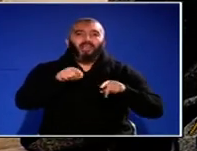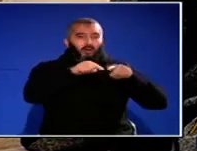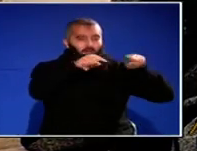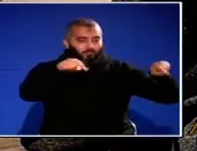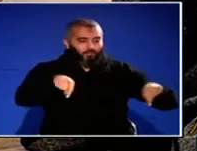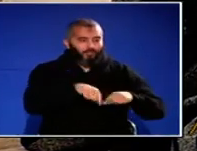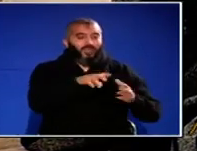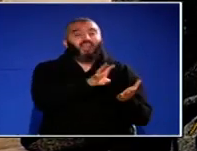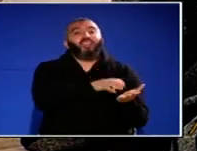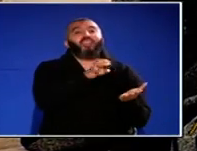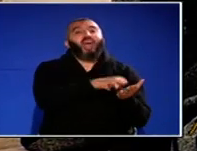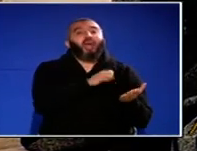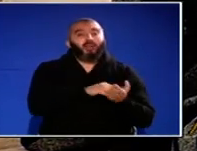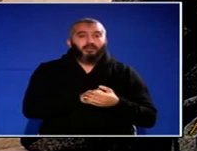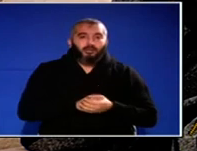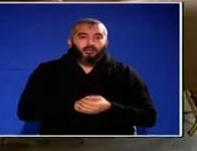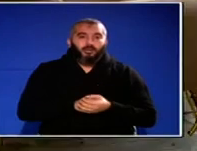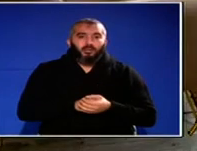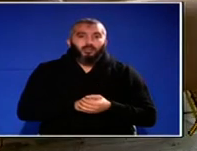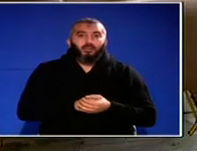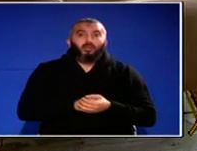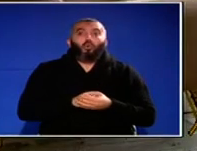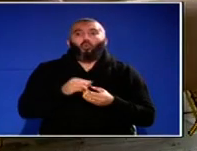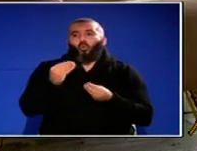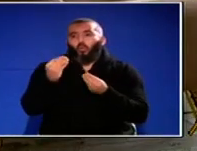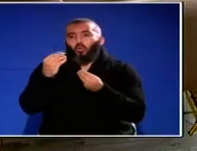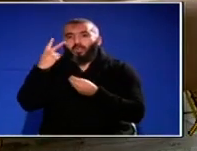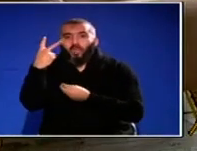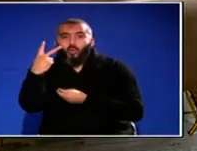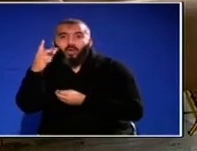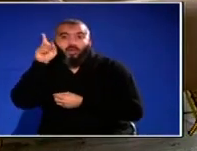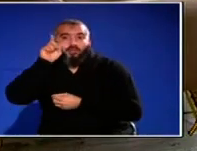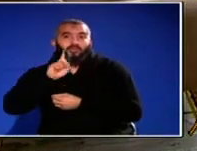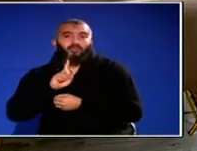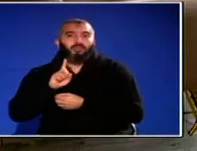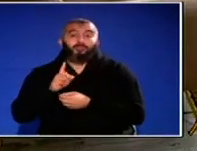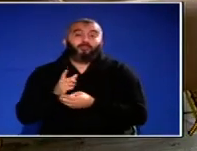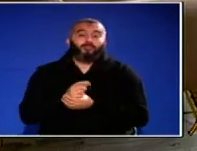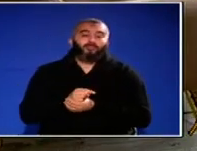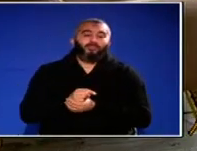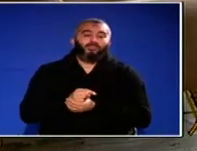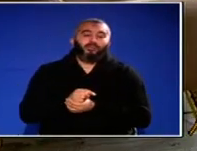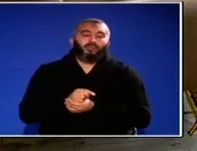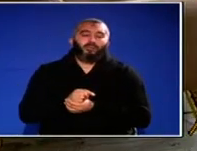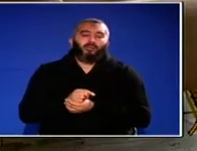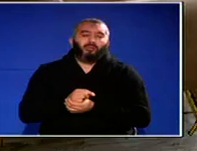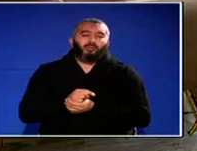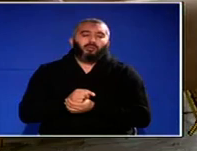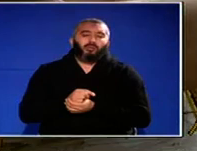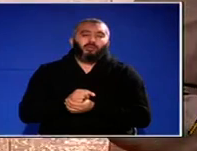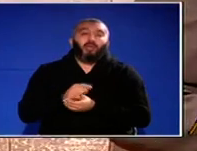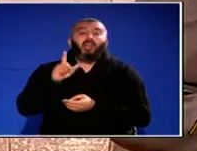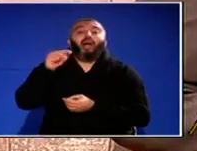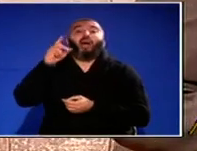ايوه وخلات خمس ابناء وثلاث بنات خمس بنات لا خمس